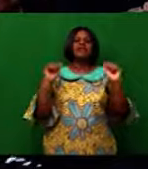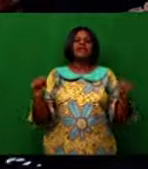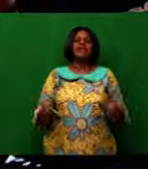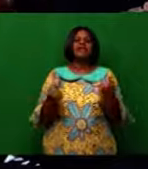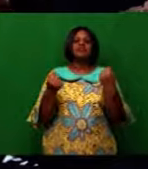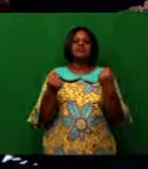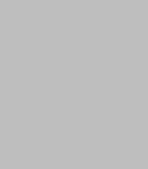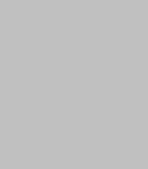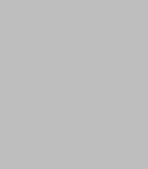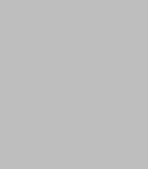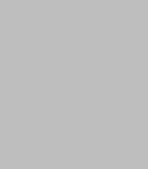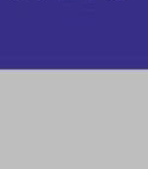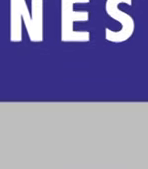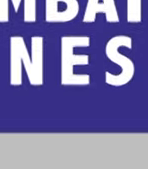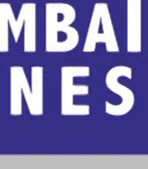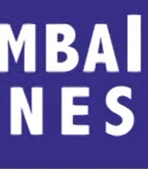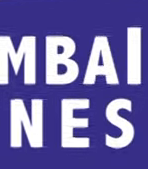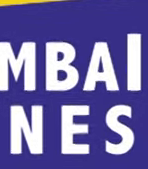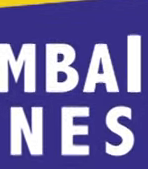chinotevera